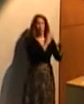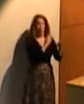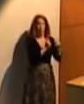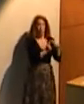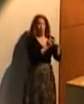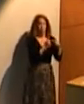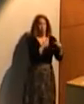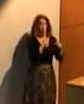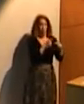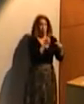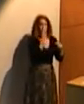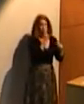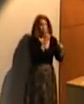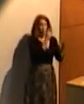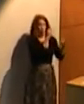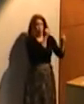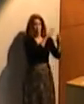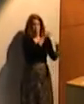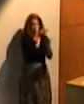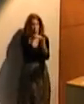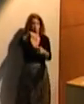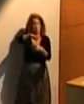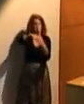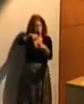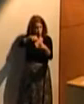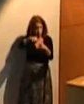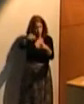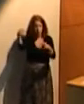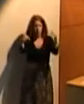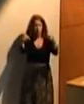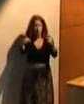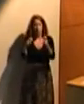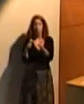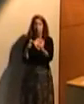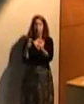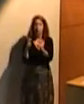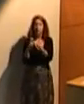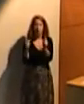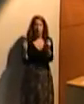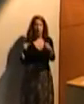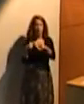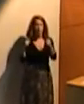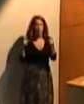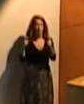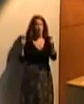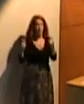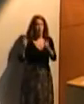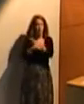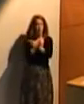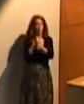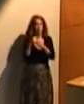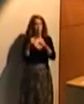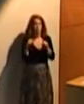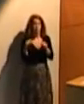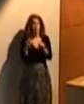l'apparition de vivant à l'intérieur ce mélange gazeux des électrodes qui font qu'ils les arcs électriques qui modélise les phénomènes violents